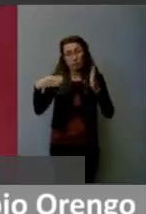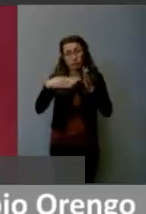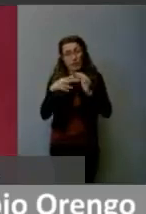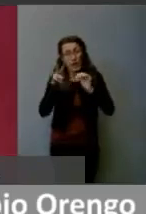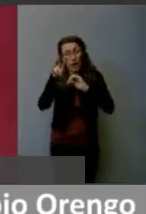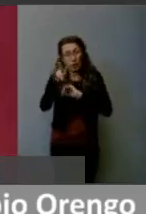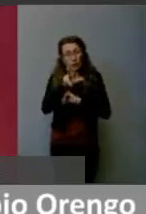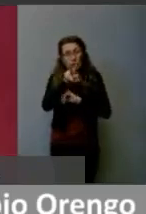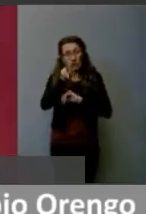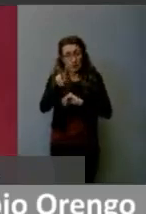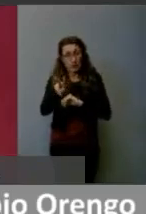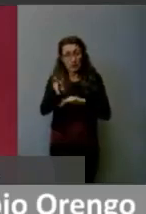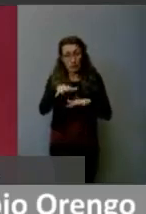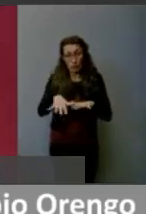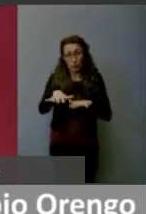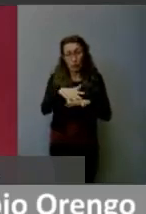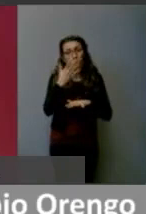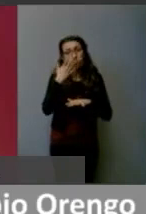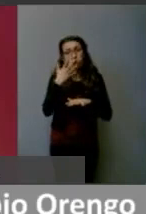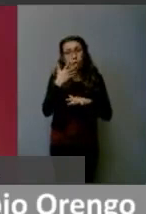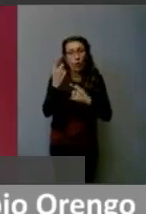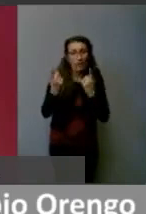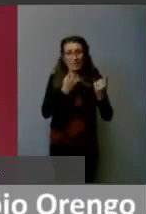39 adibita a sosta libera.